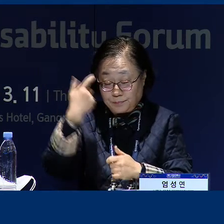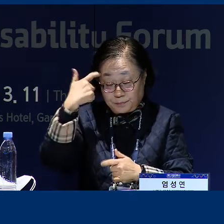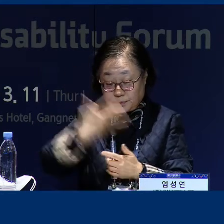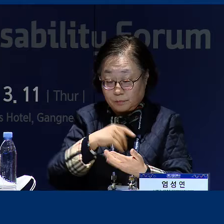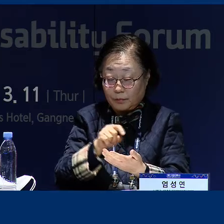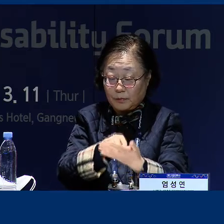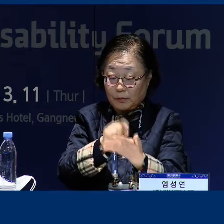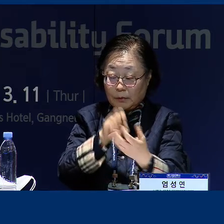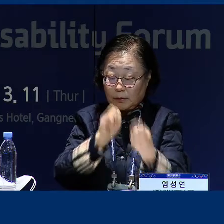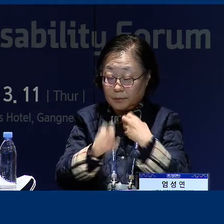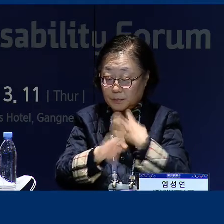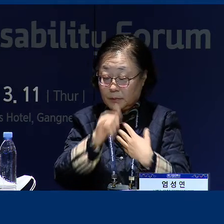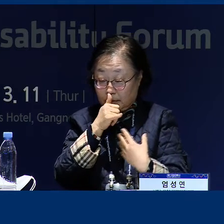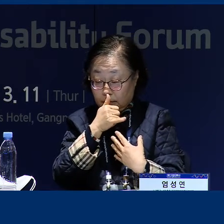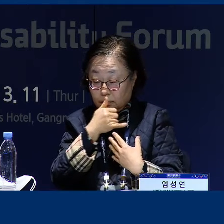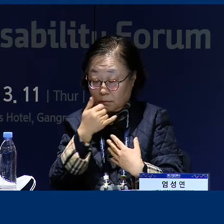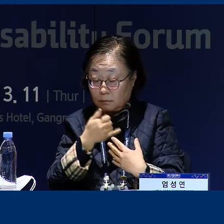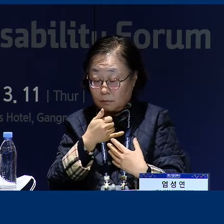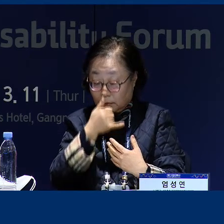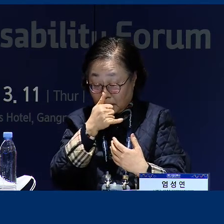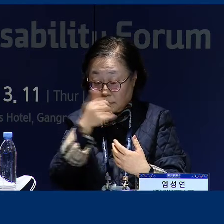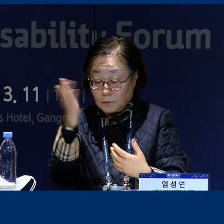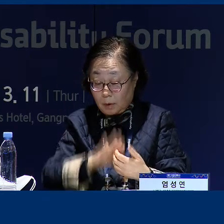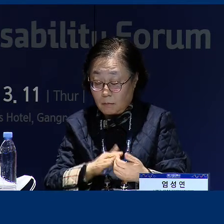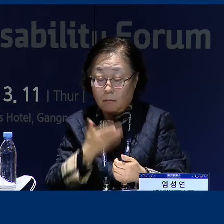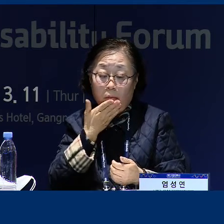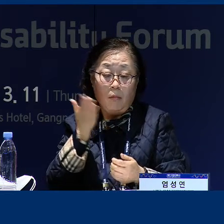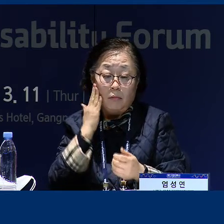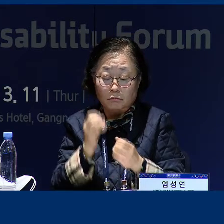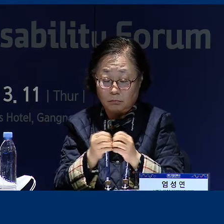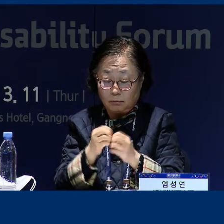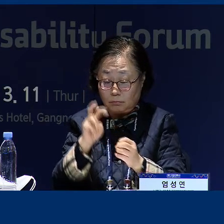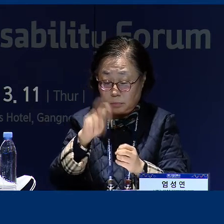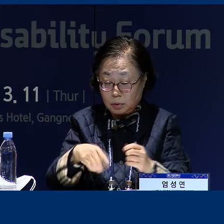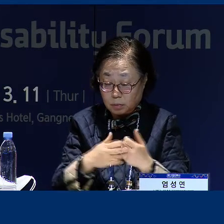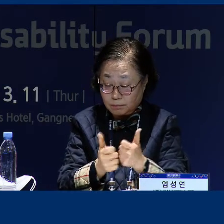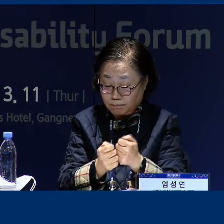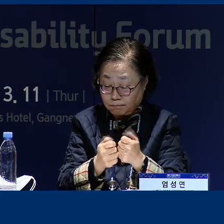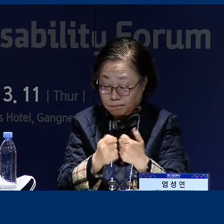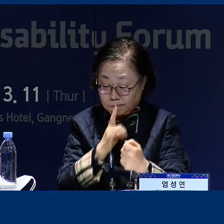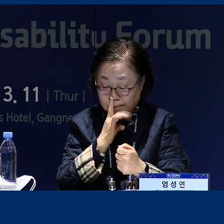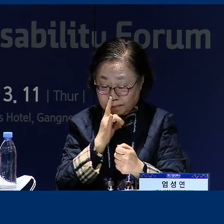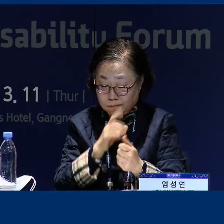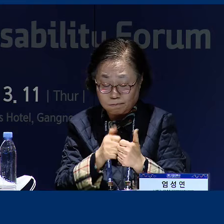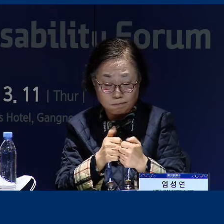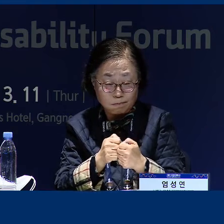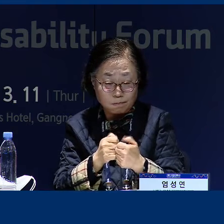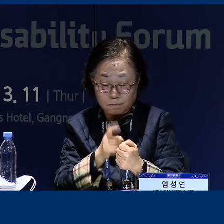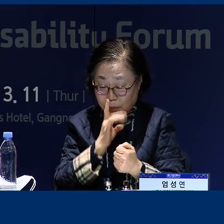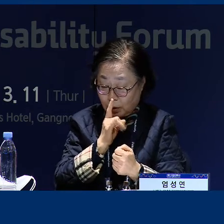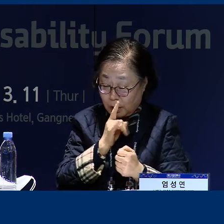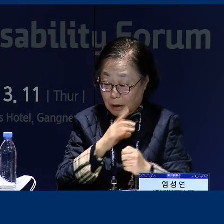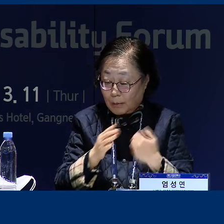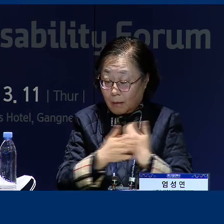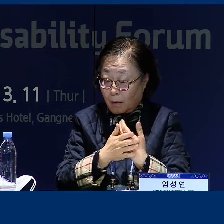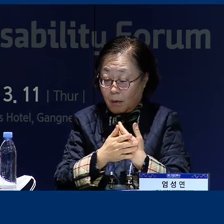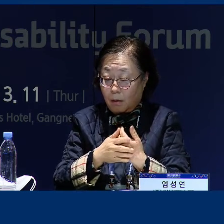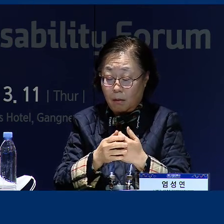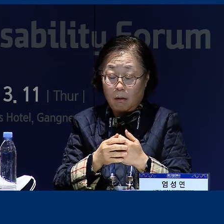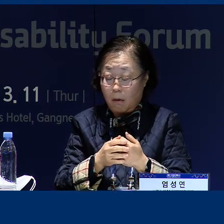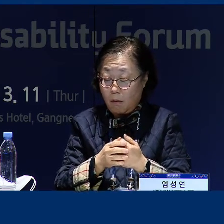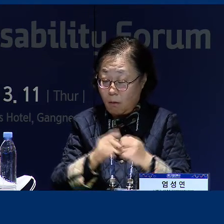등의 절차가 필요합니다. 하지만 이 3분은 한국어를 읽고 쓸 수